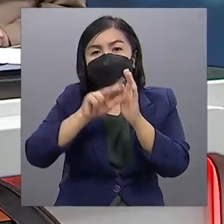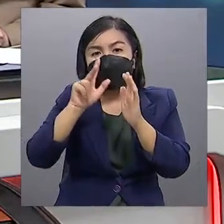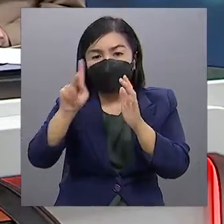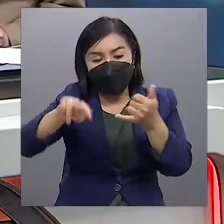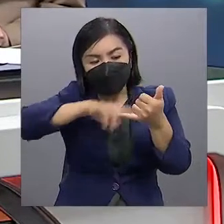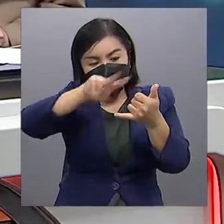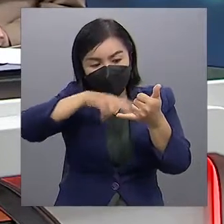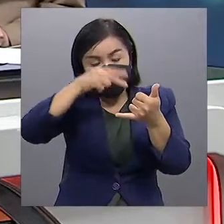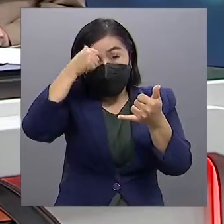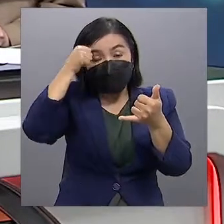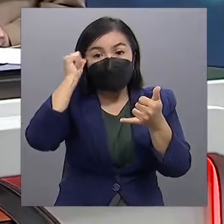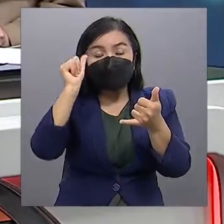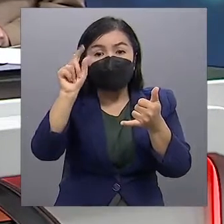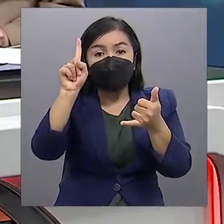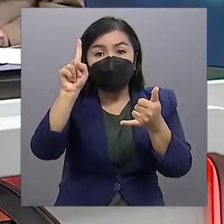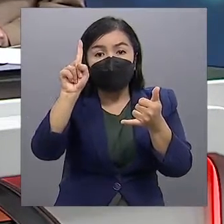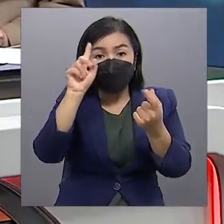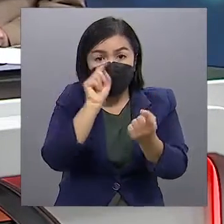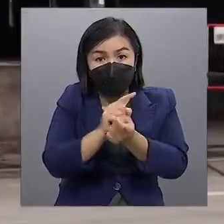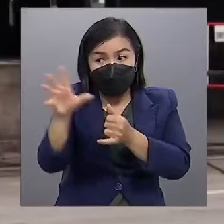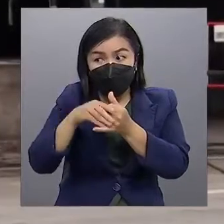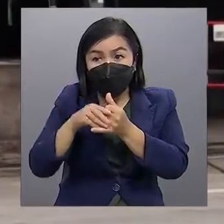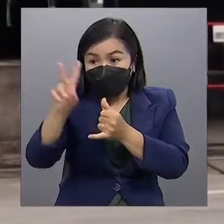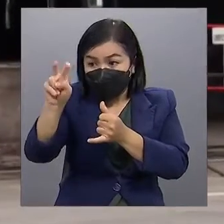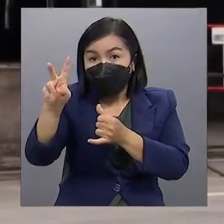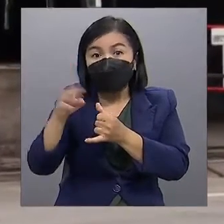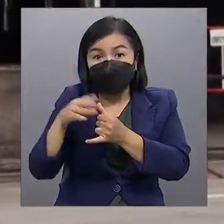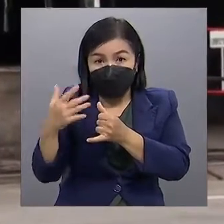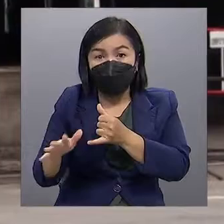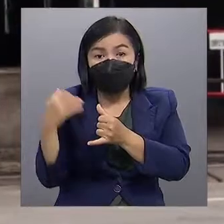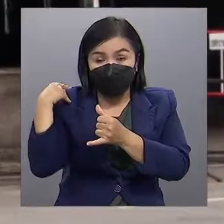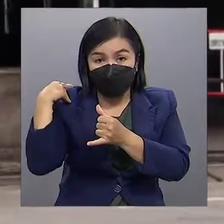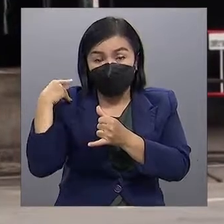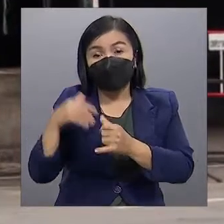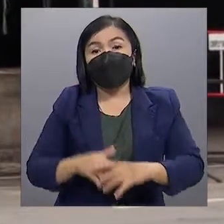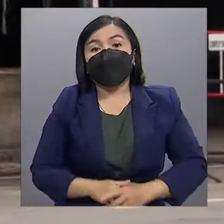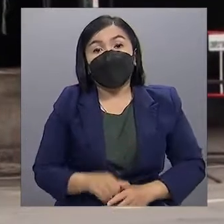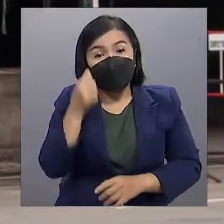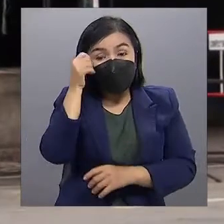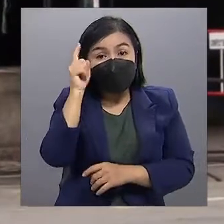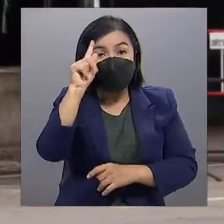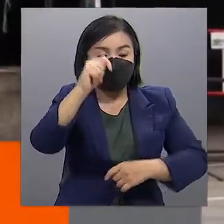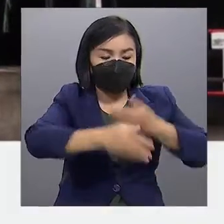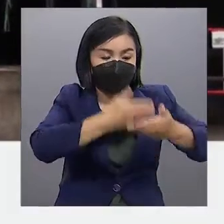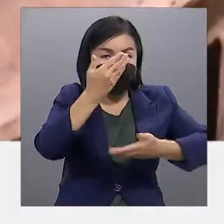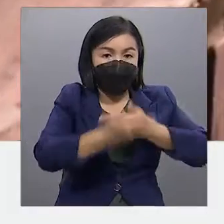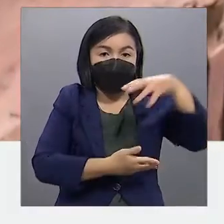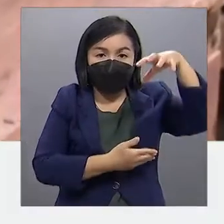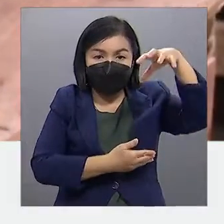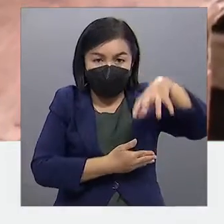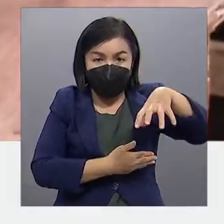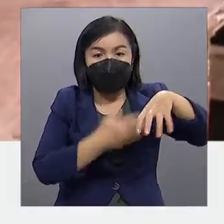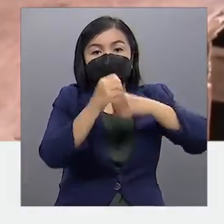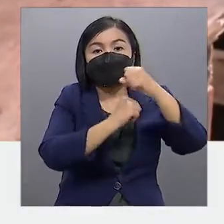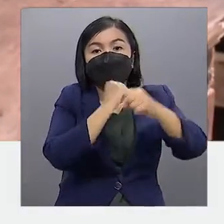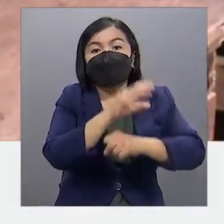เดียวพบผู้ติดเชื้อกว่า 200คนค่ะที่ตลอดร้อยปีปากพนังตลาดบางวัง